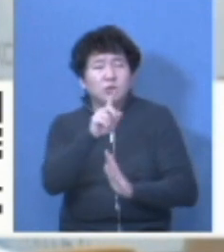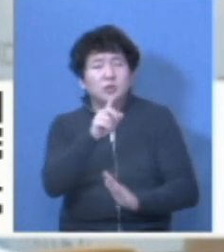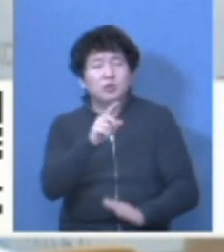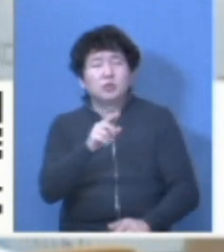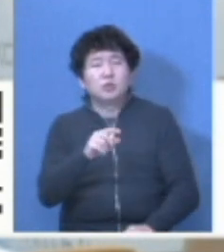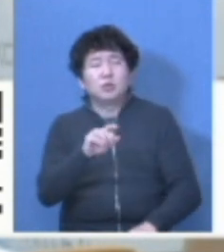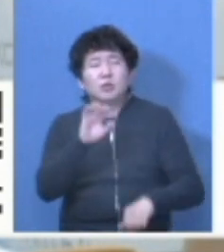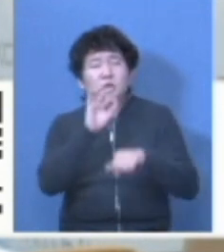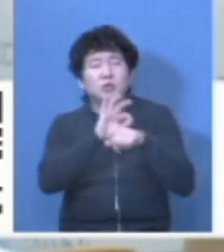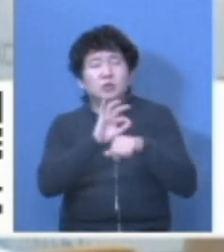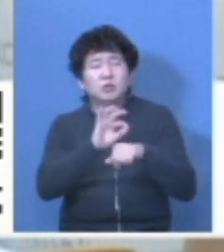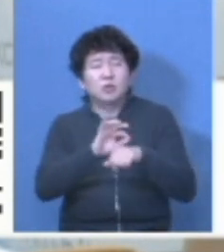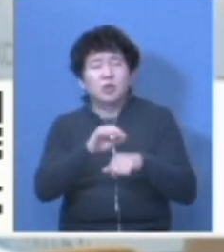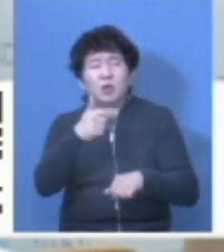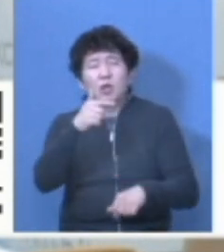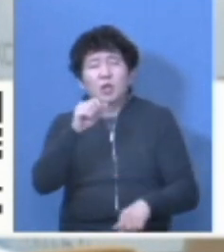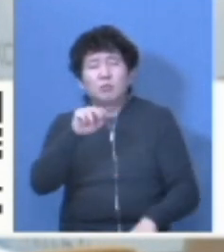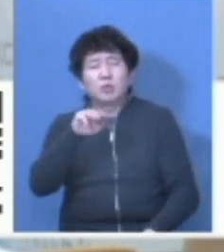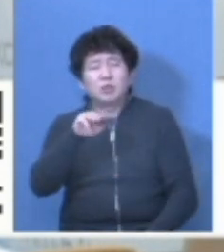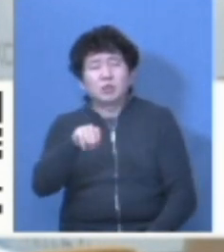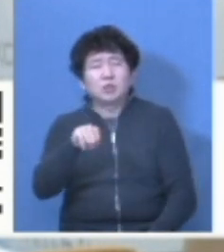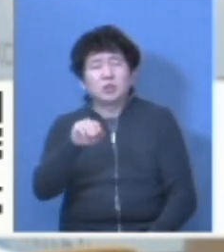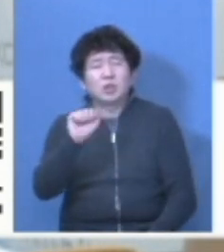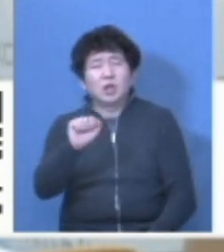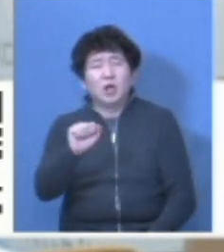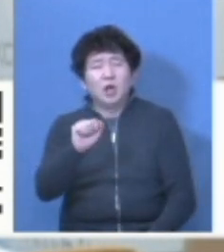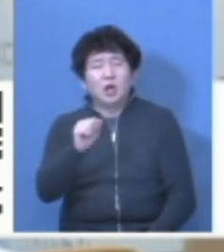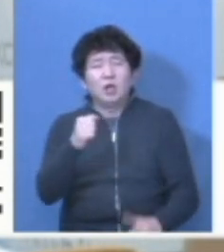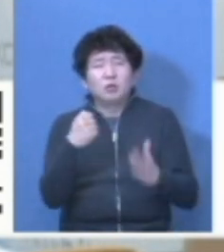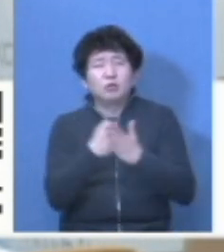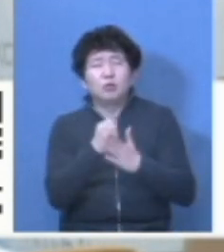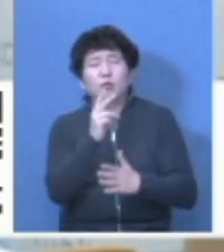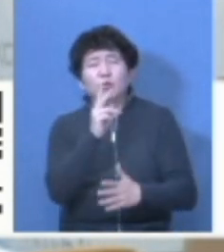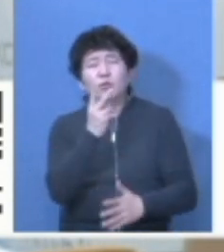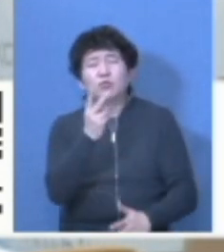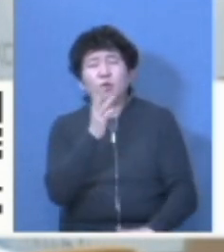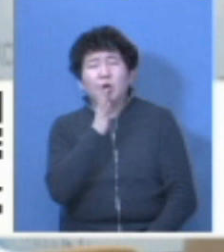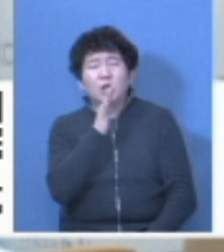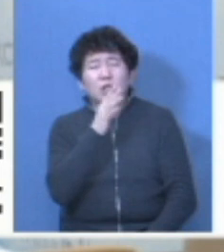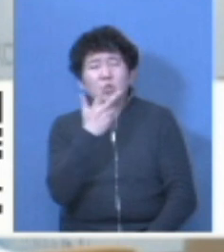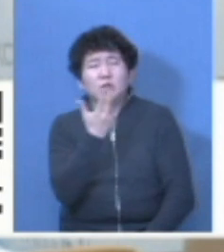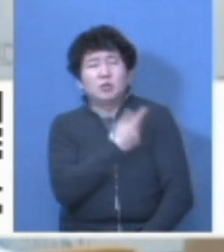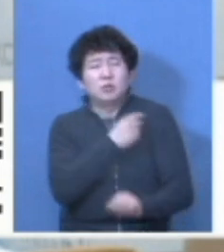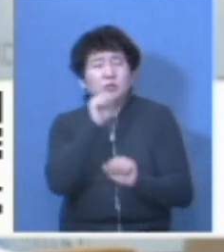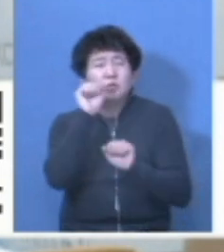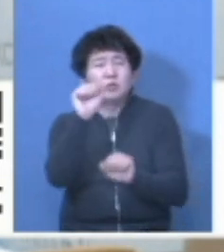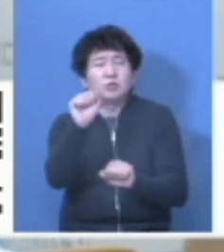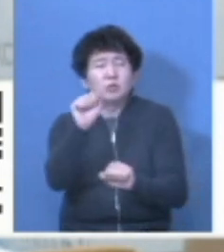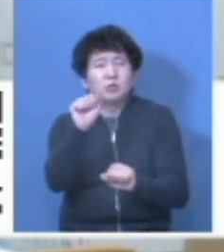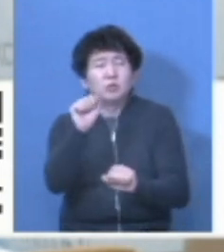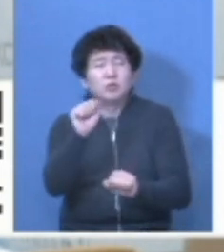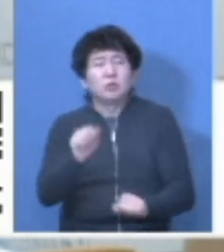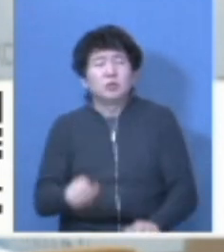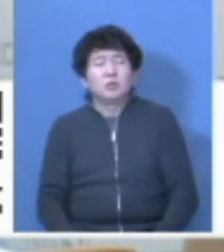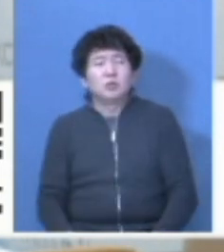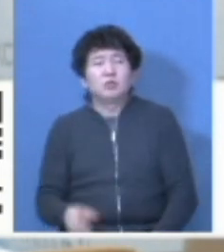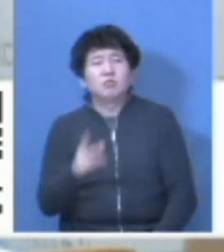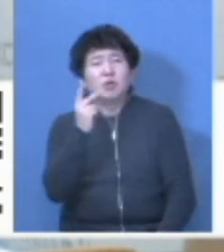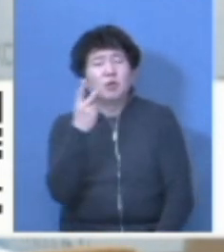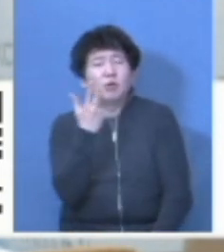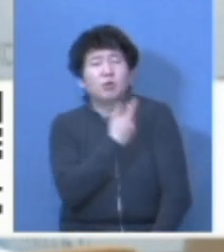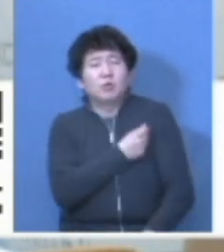А-ға қарсы 2 жастағы балаларға екпе енгізілген. Бірінші екпесін бала 2 жасында алады,